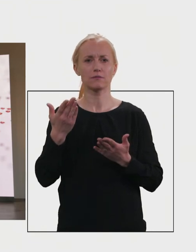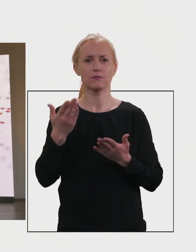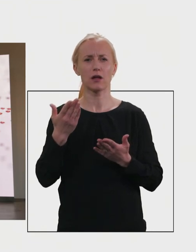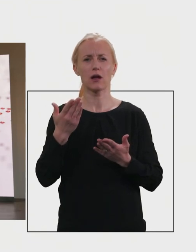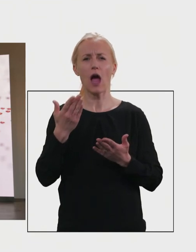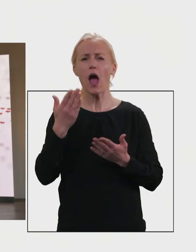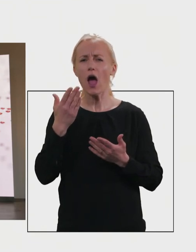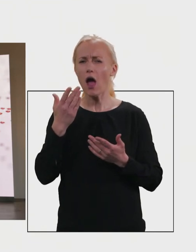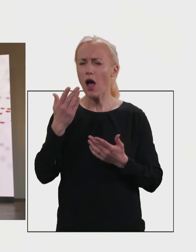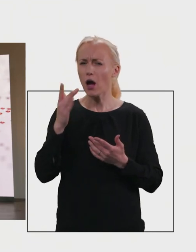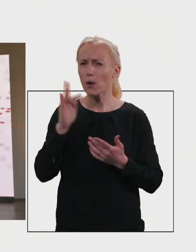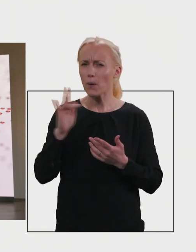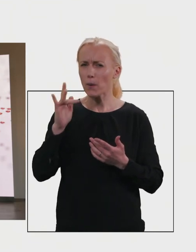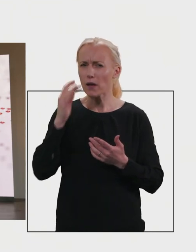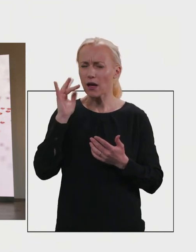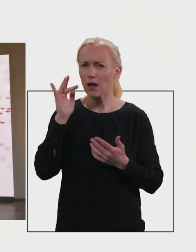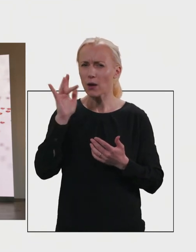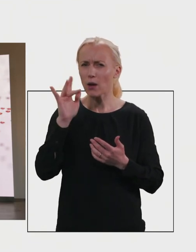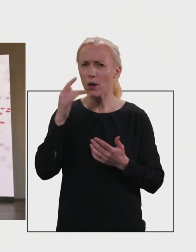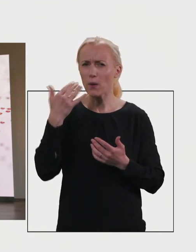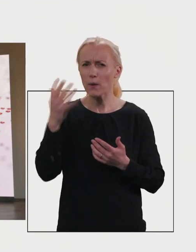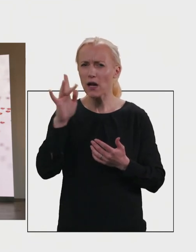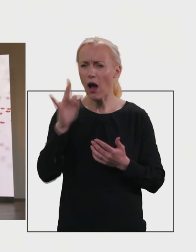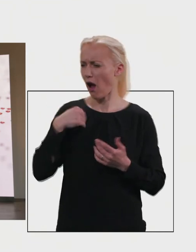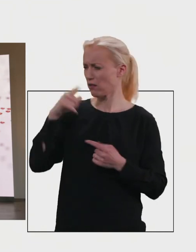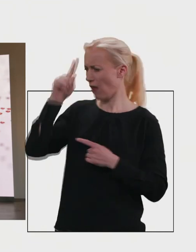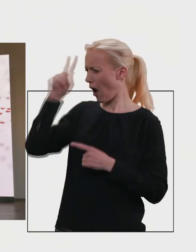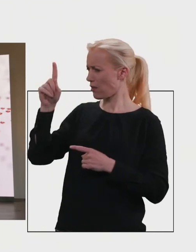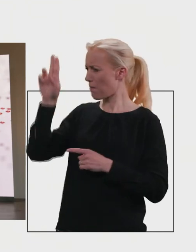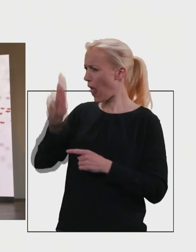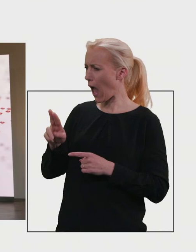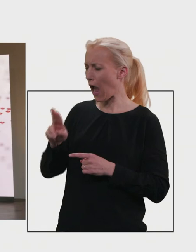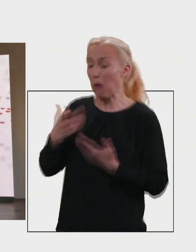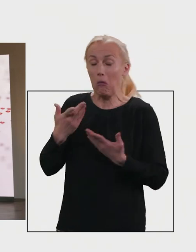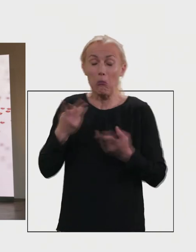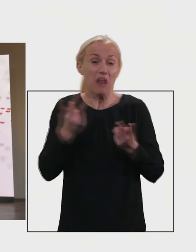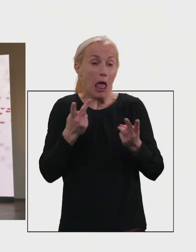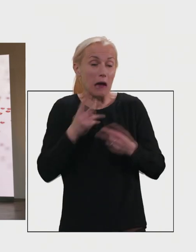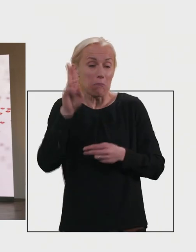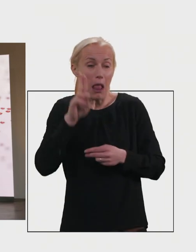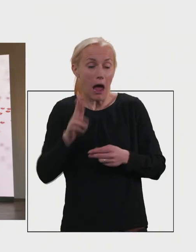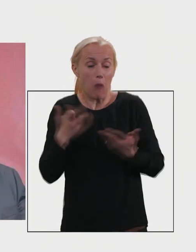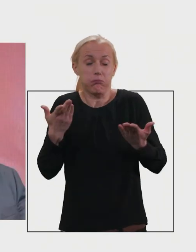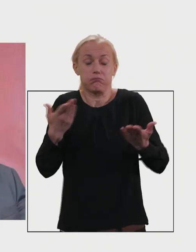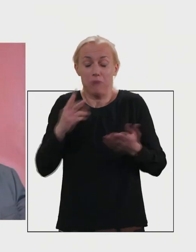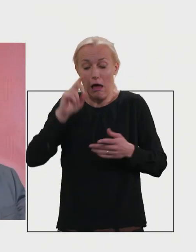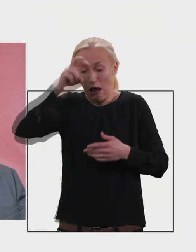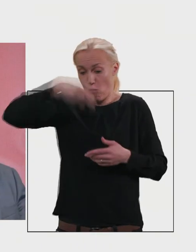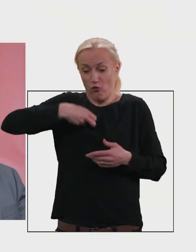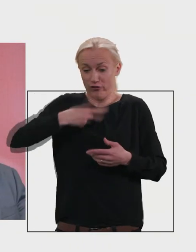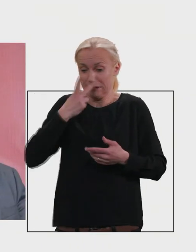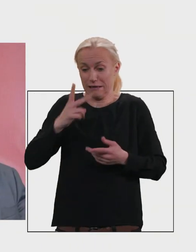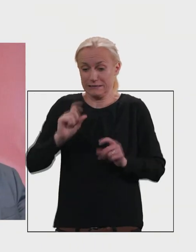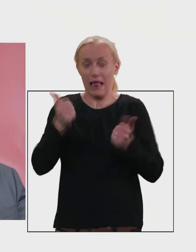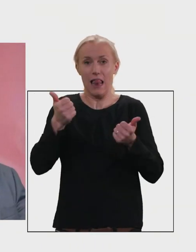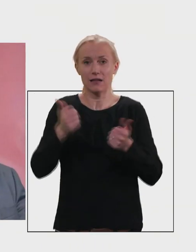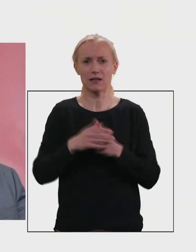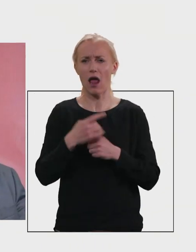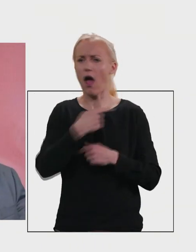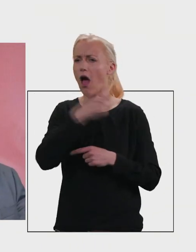grün-grau. Ich dachte, die wären blau. Du, okay. Also vielleicht sind sie auch blau, ich sehe sie so selten, aber alle sagen eigentlich